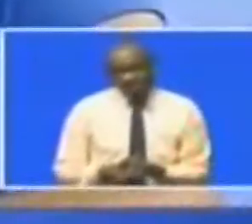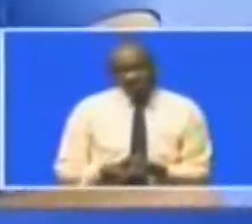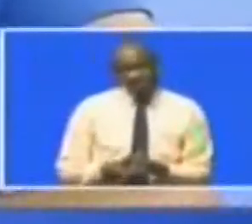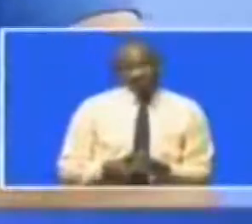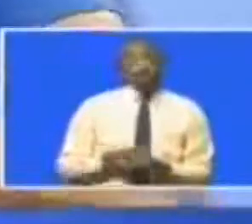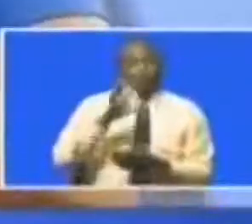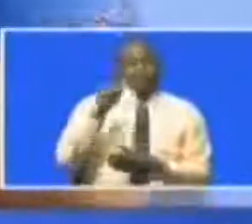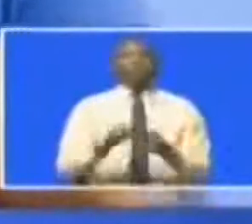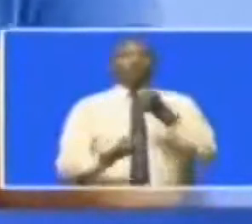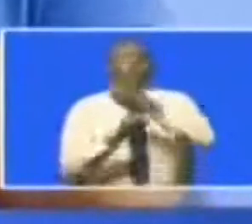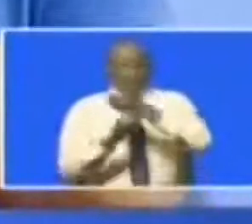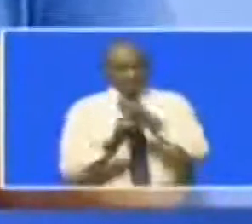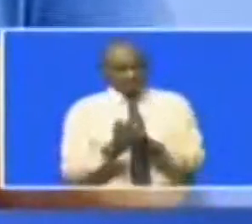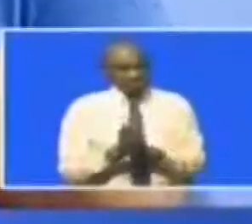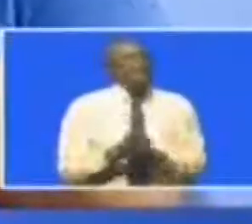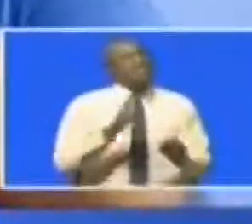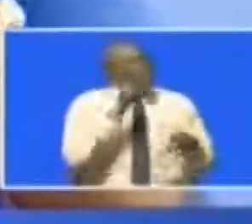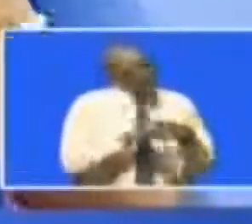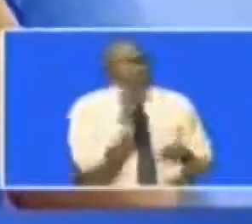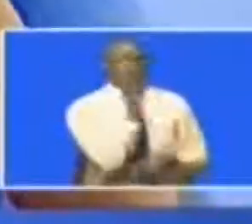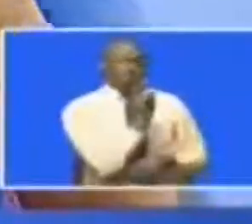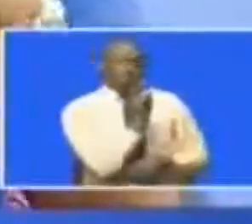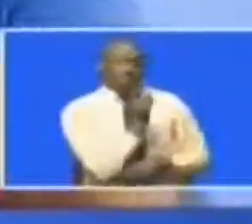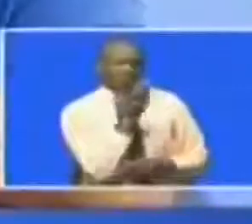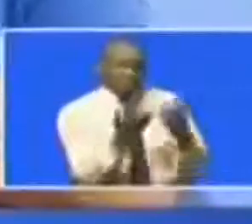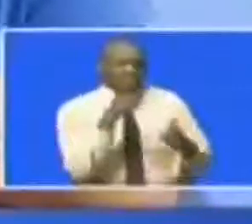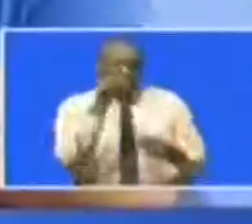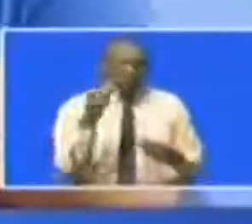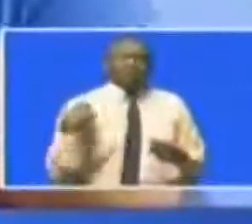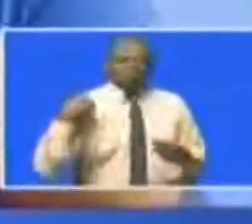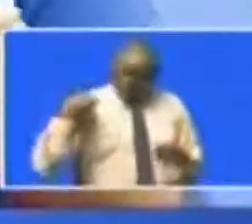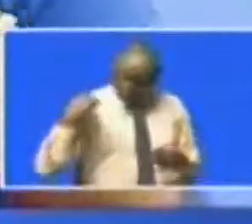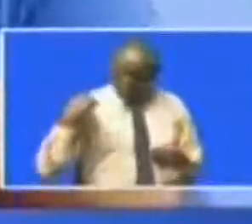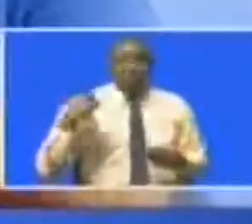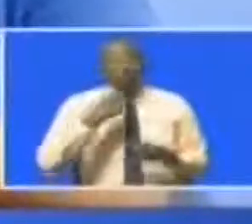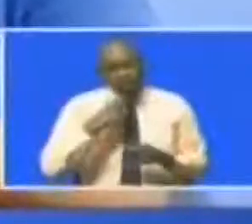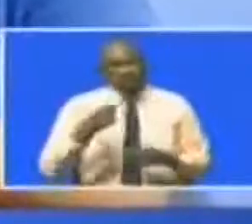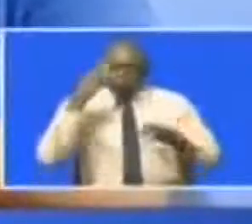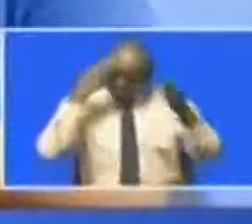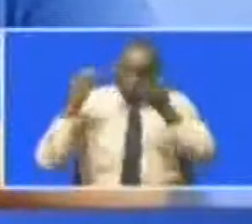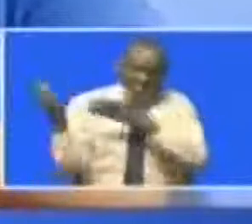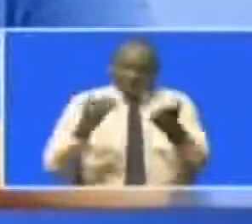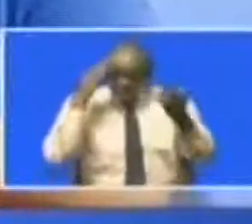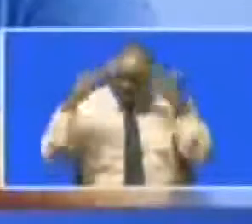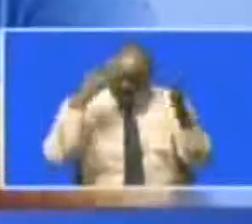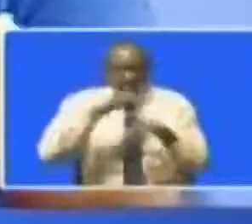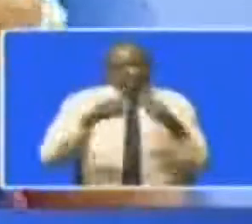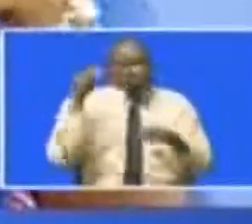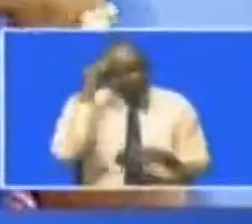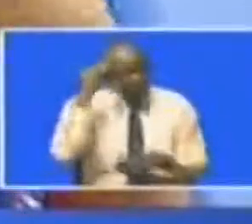ufadhili, na unapoangalia kama watu ambao mmejitolea katika kuleta hamasisho kuhusu muhimu wa elimu katika